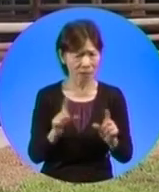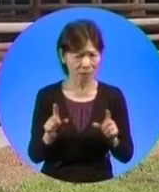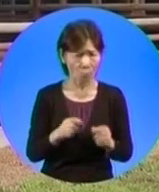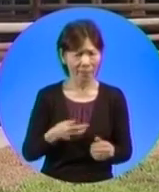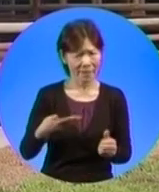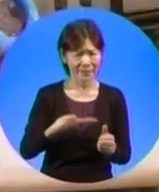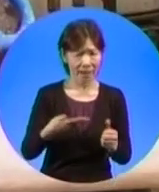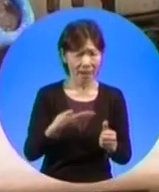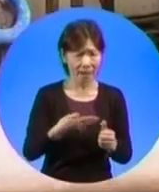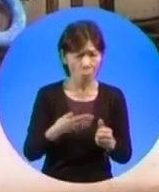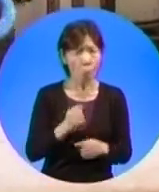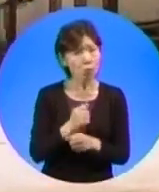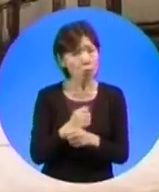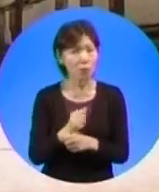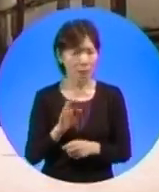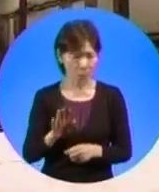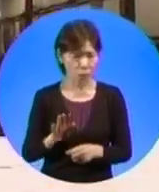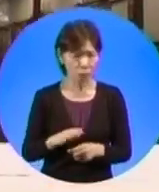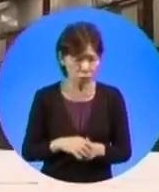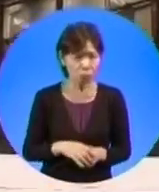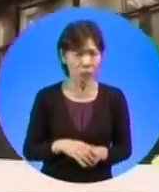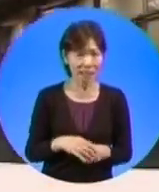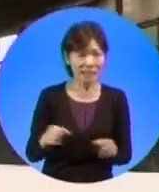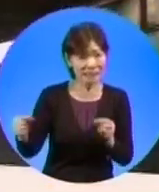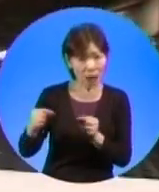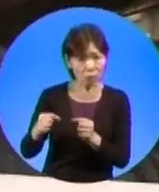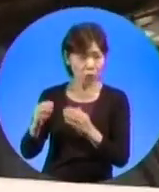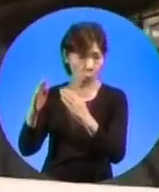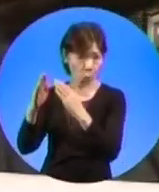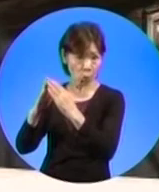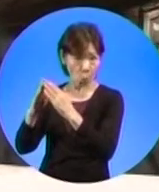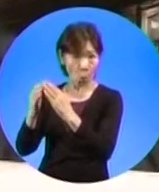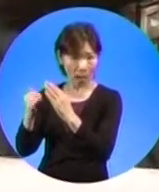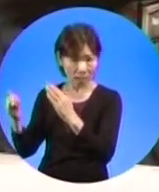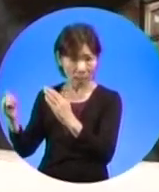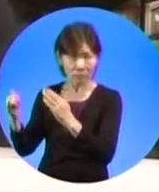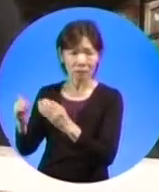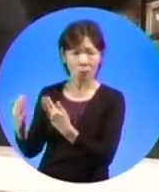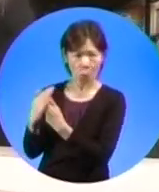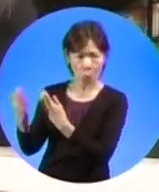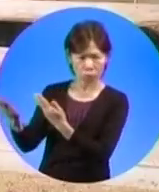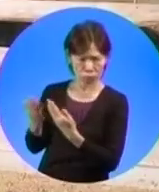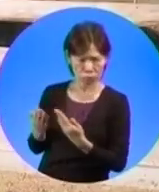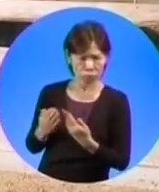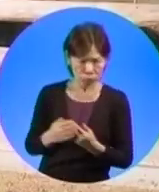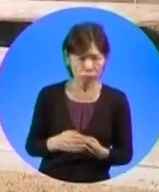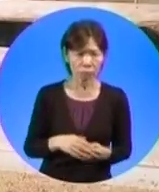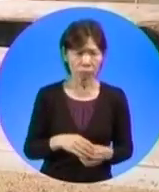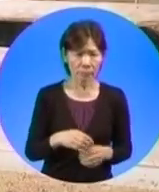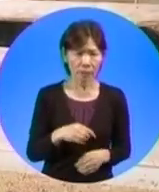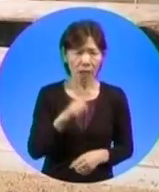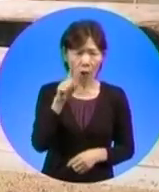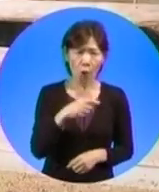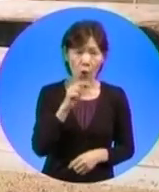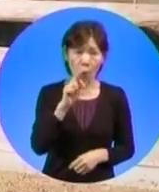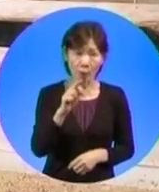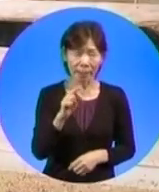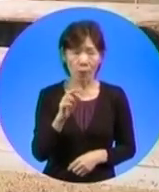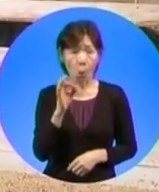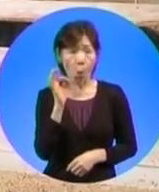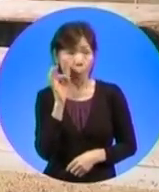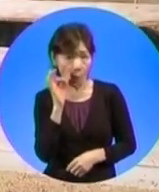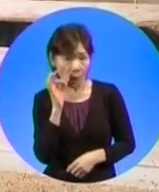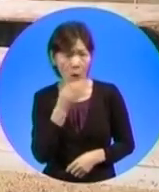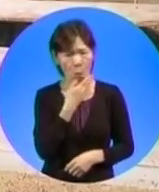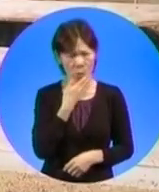にはこだわってます。うんうん、ご近所の農家さんにご協力いただいて、美味しい野瀬米の良質な稲わらを